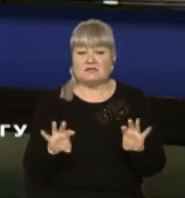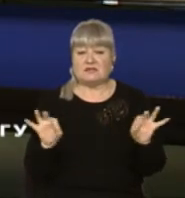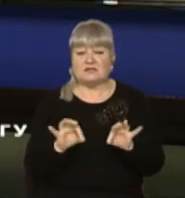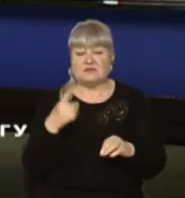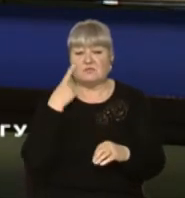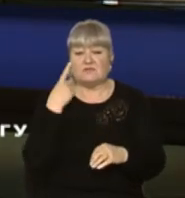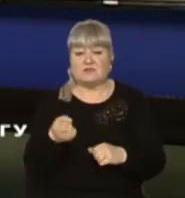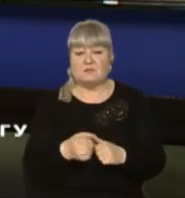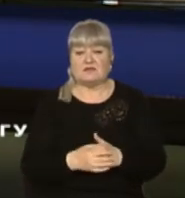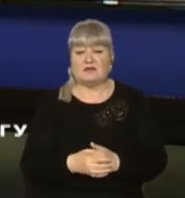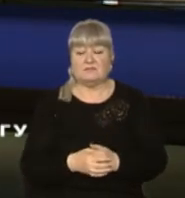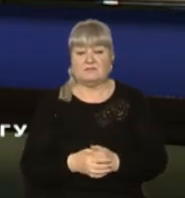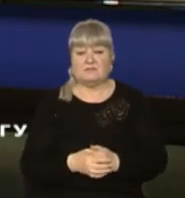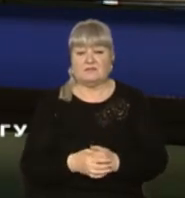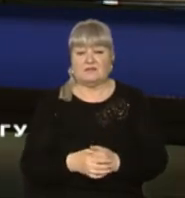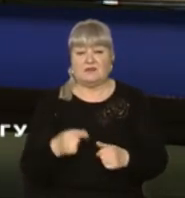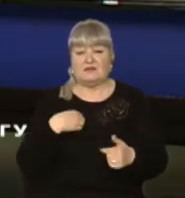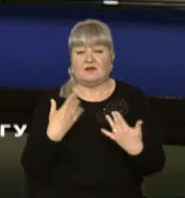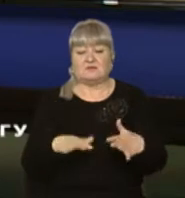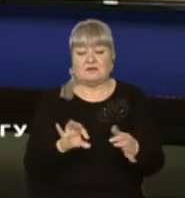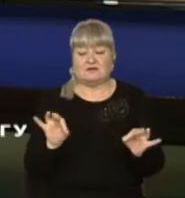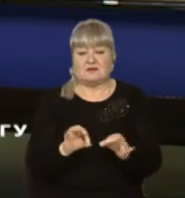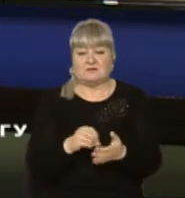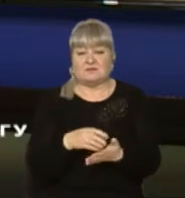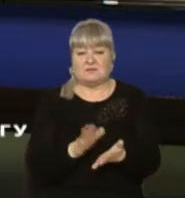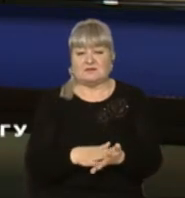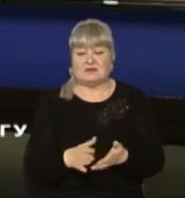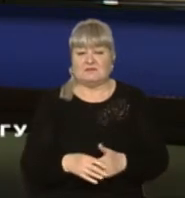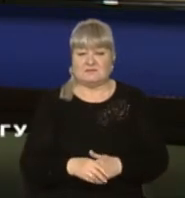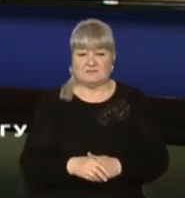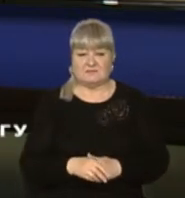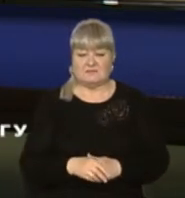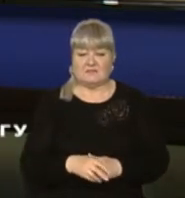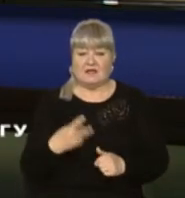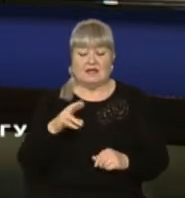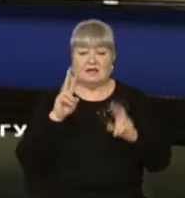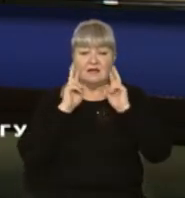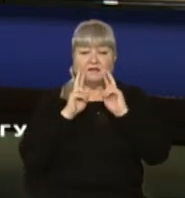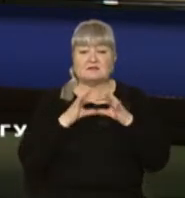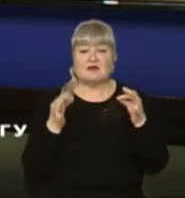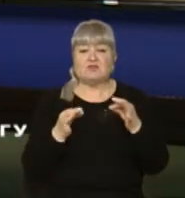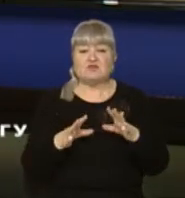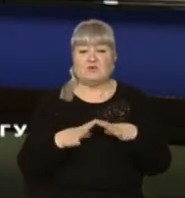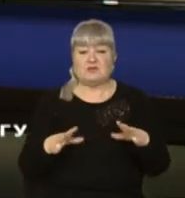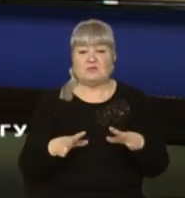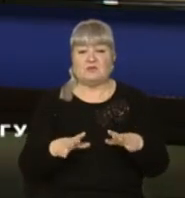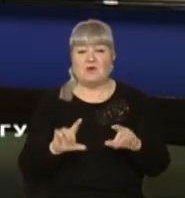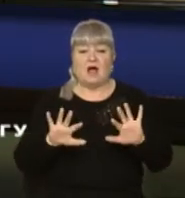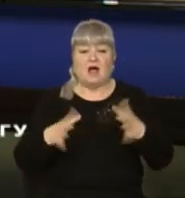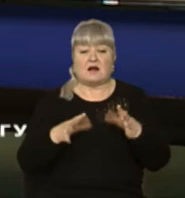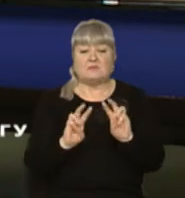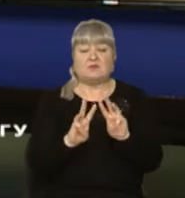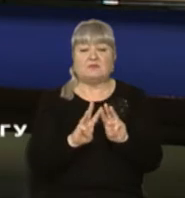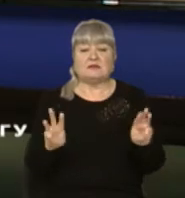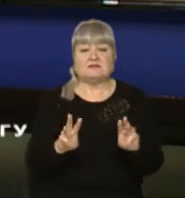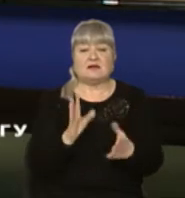до вас не встиг доїхати, вони повідомили, тому я собі записав. Я навіть не знав, тому що нічого не було. Тут раптом вийшло на сайті, що